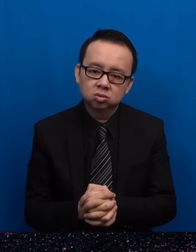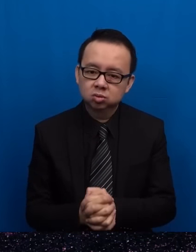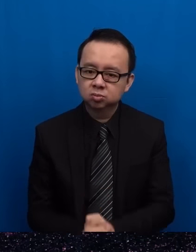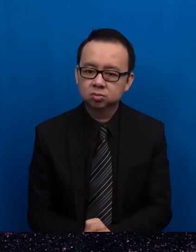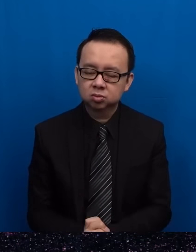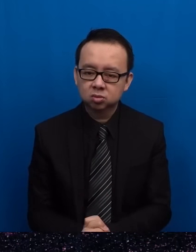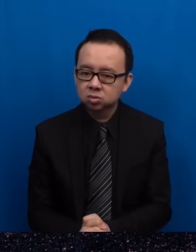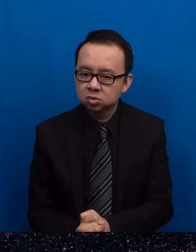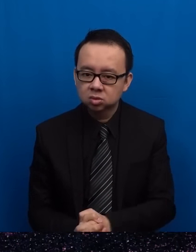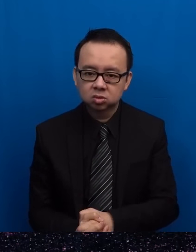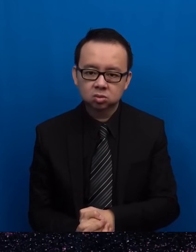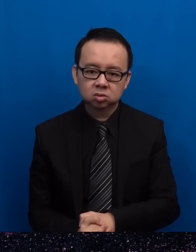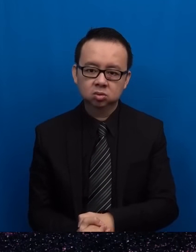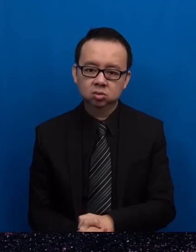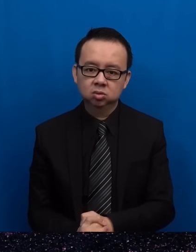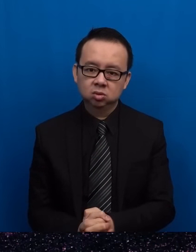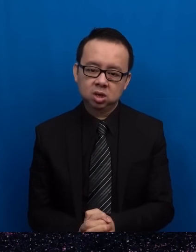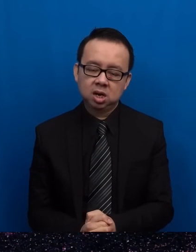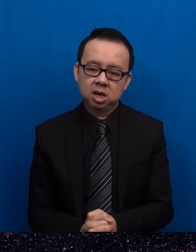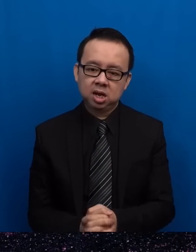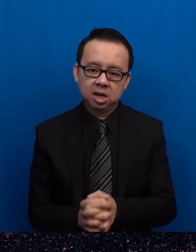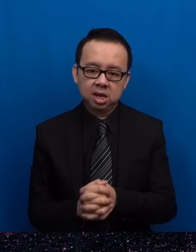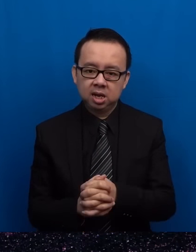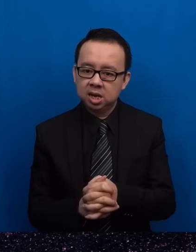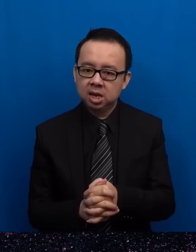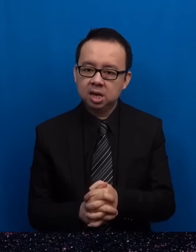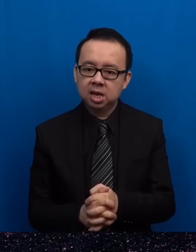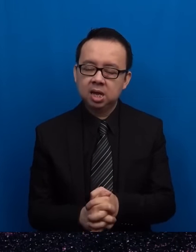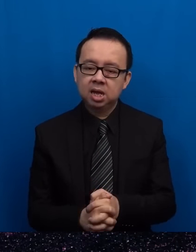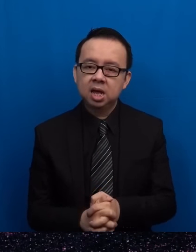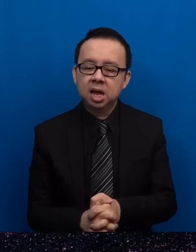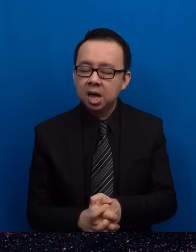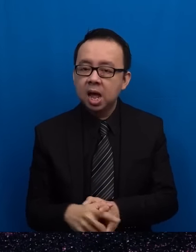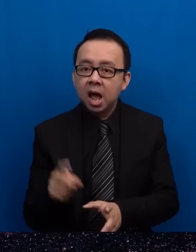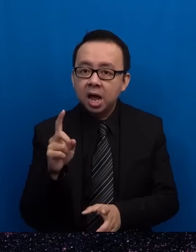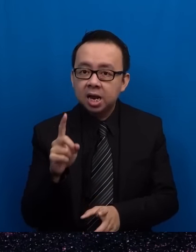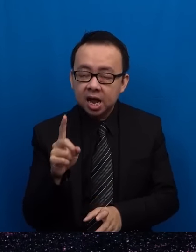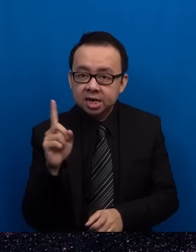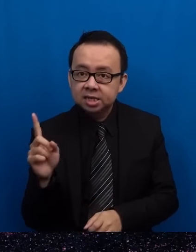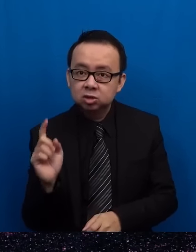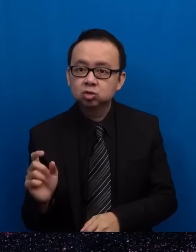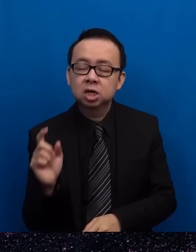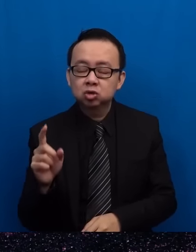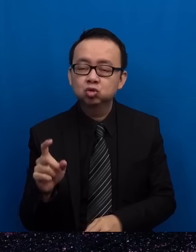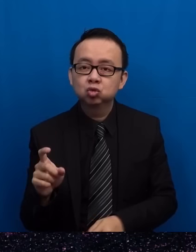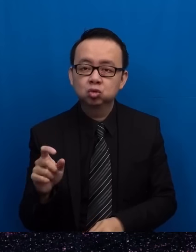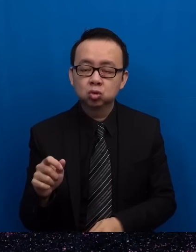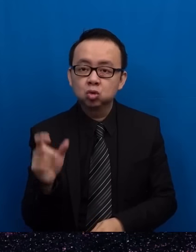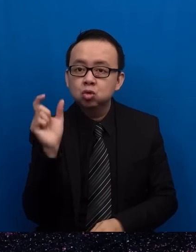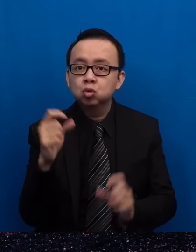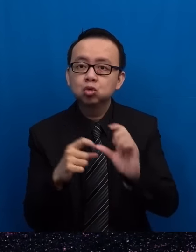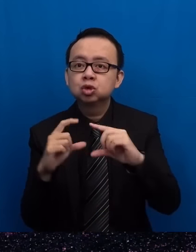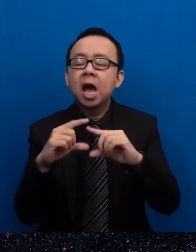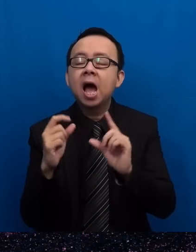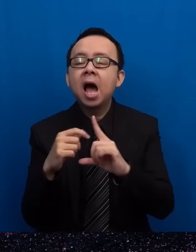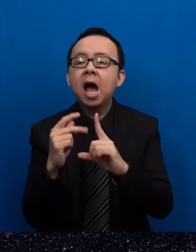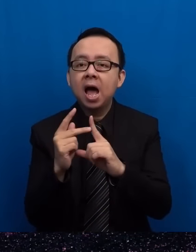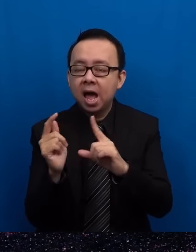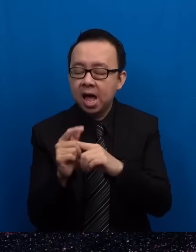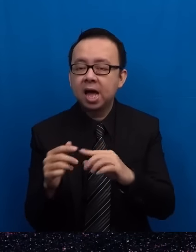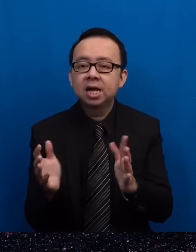Jadi ada sebuah usaha, namun tetap berdoa di dalam hatinya. Kalau mengetok tadi, udah lebih dari